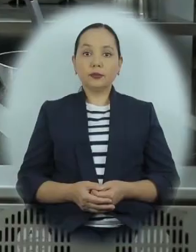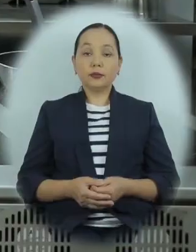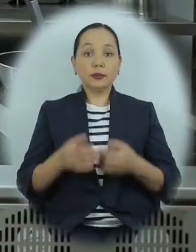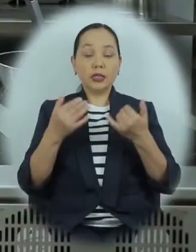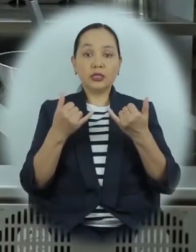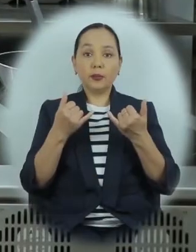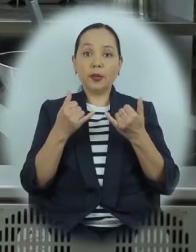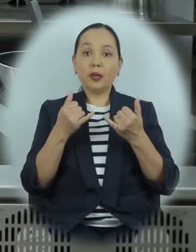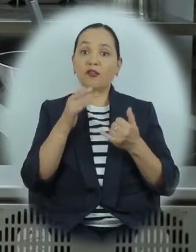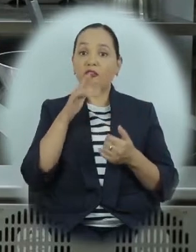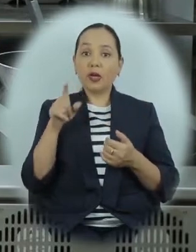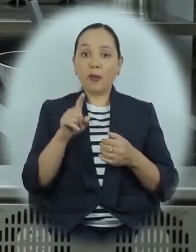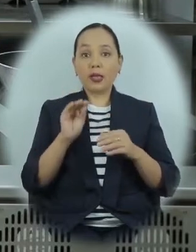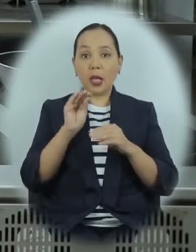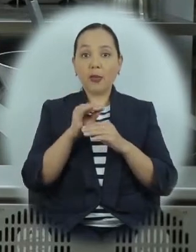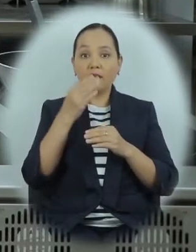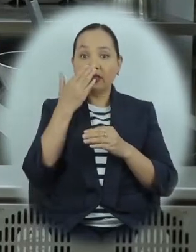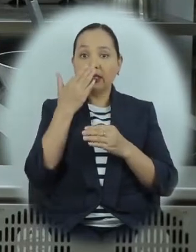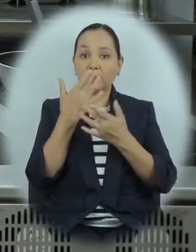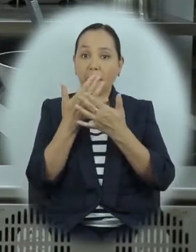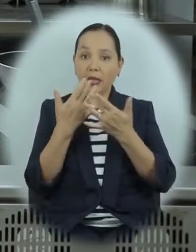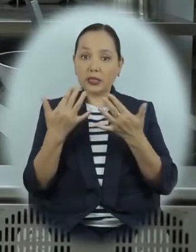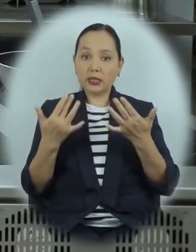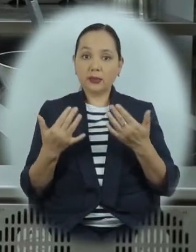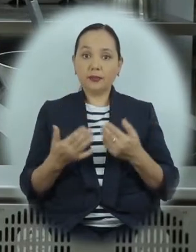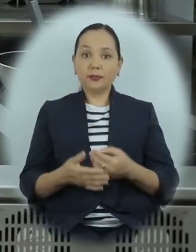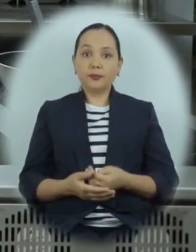А теперь самое время добавить специи.